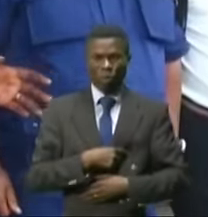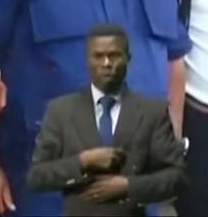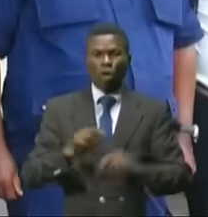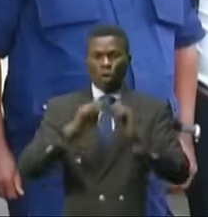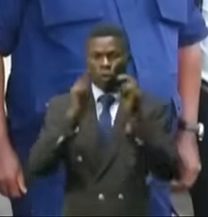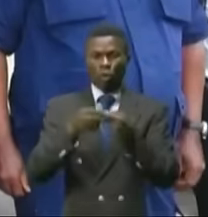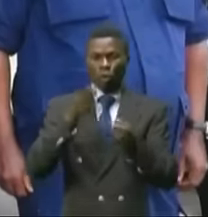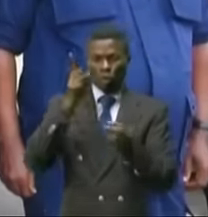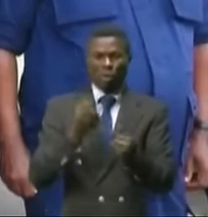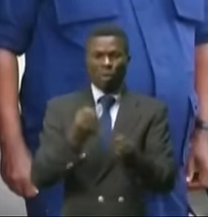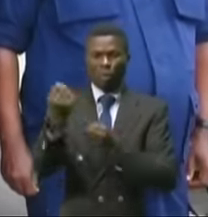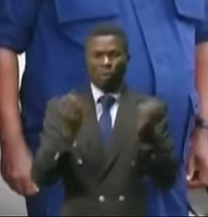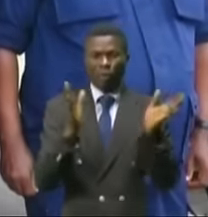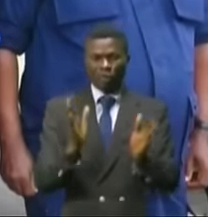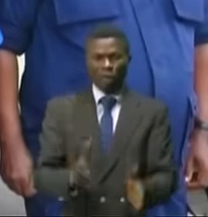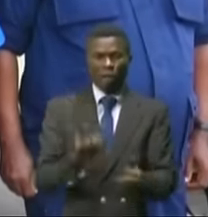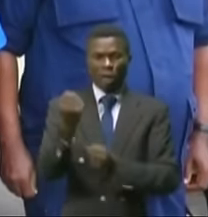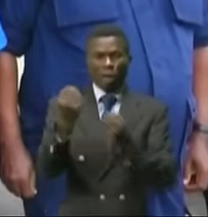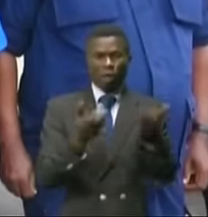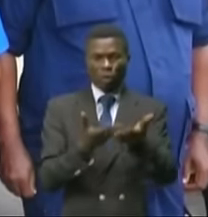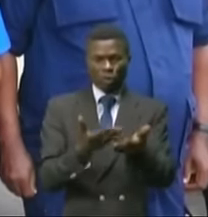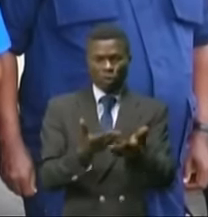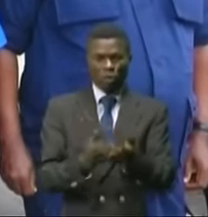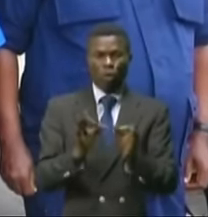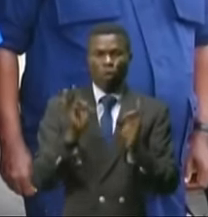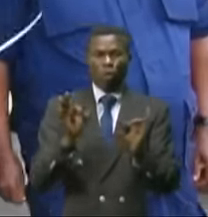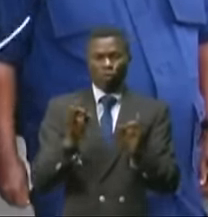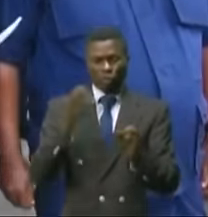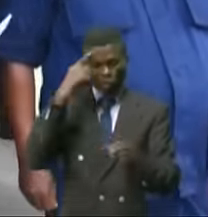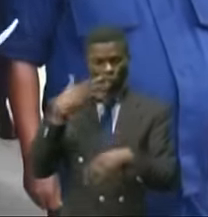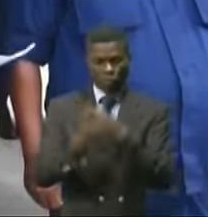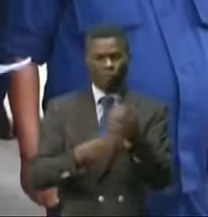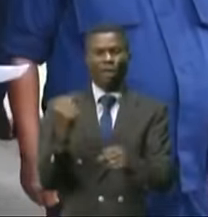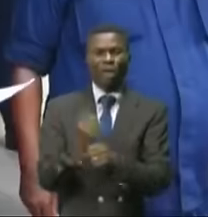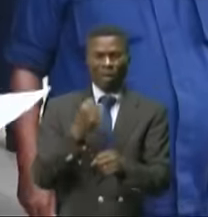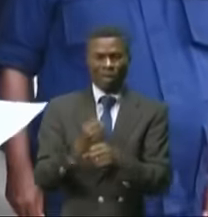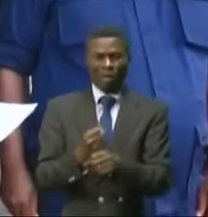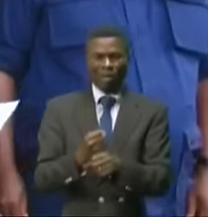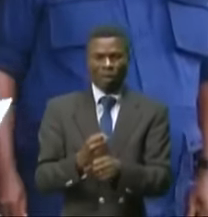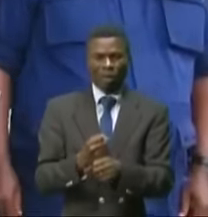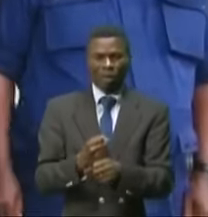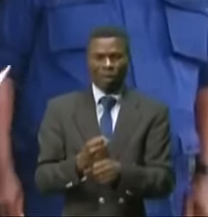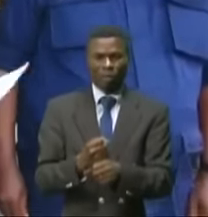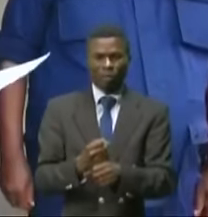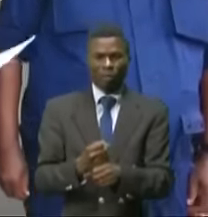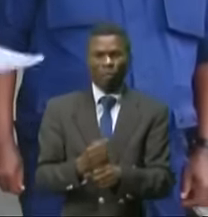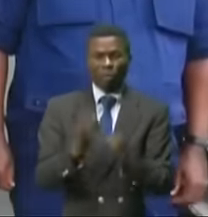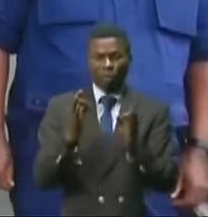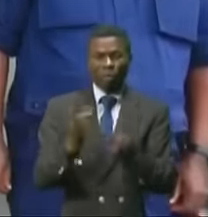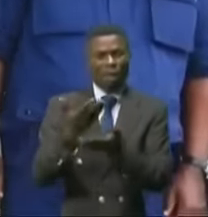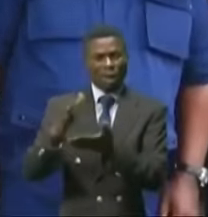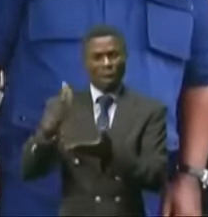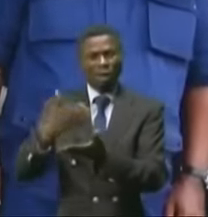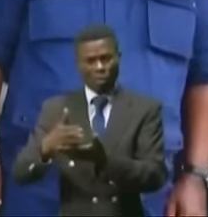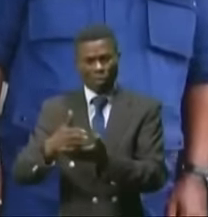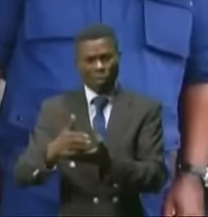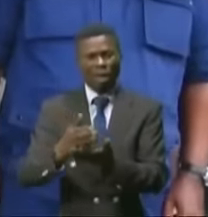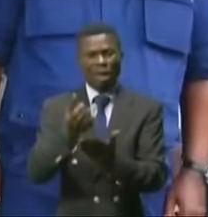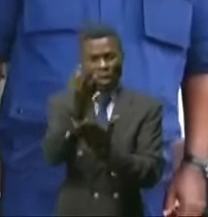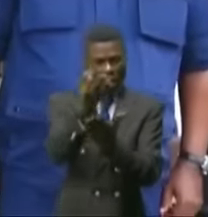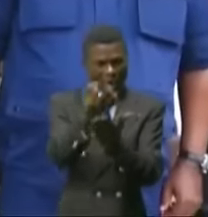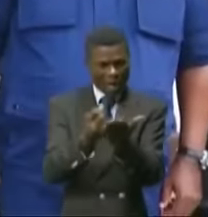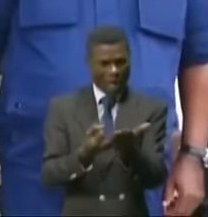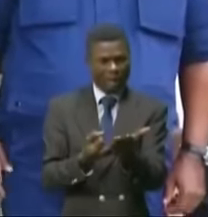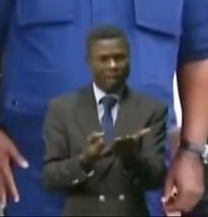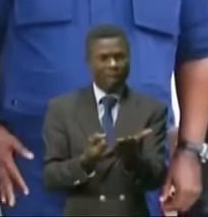de véhicules. Et ces véhicules sont les véhicules de service. Donc la répartition s'est faite sous bas de cette liste